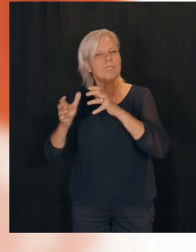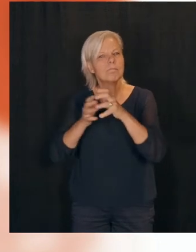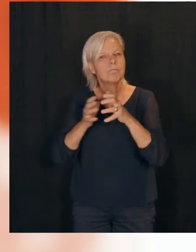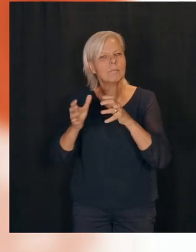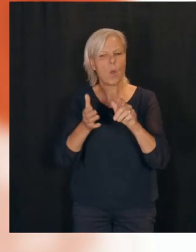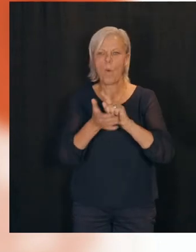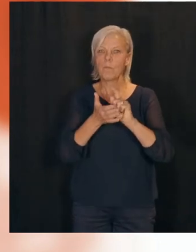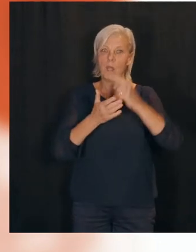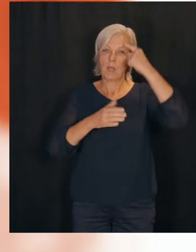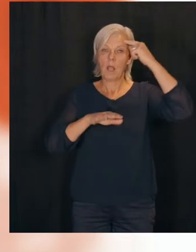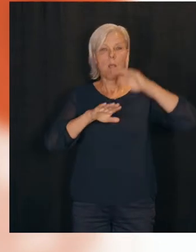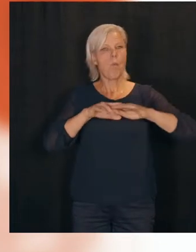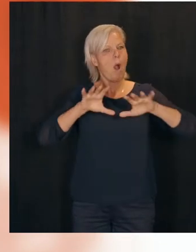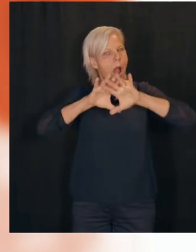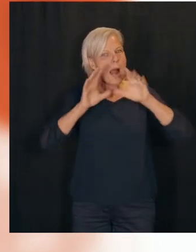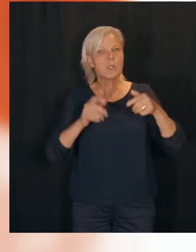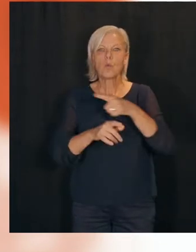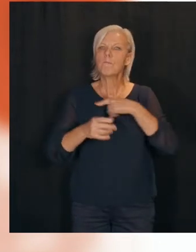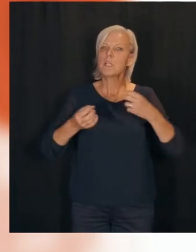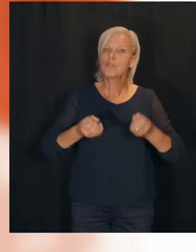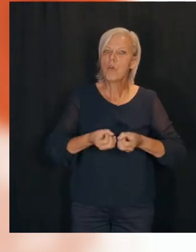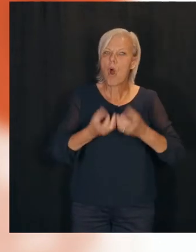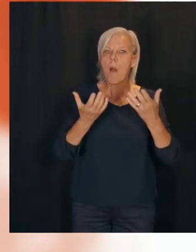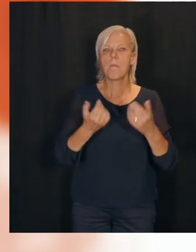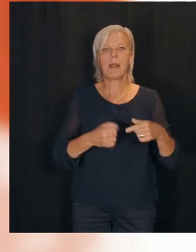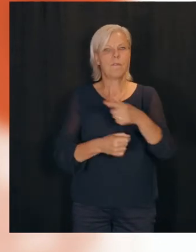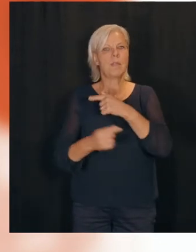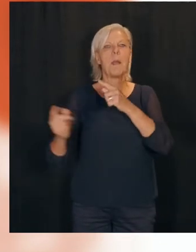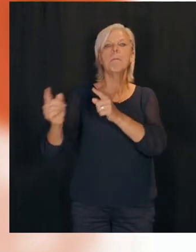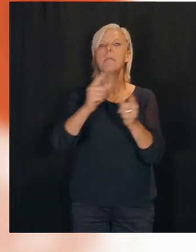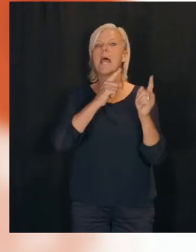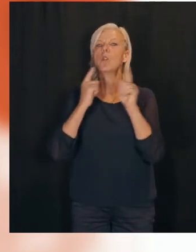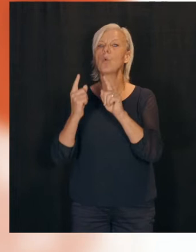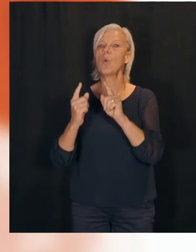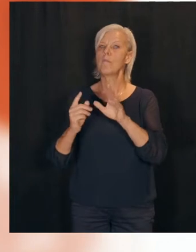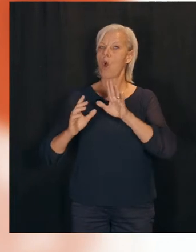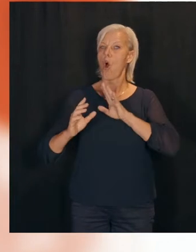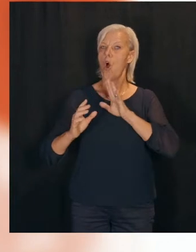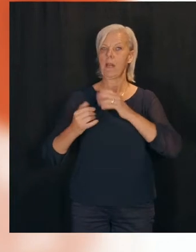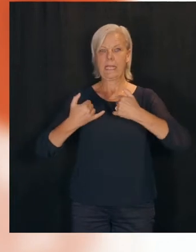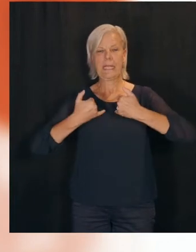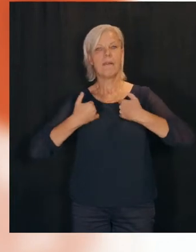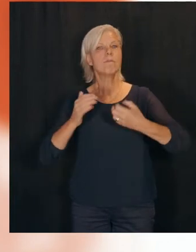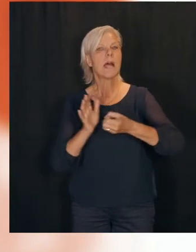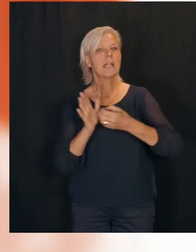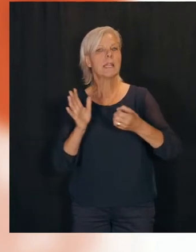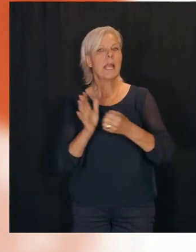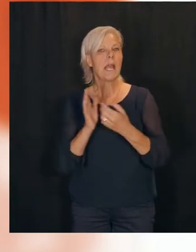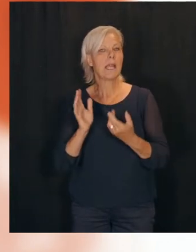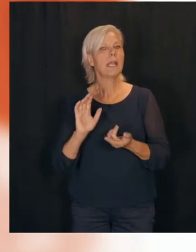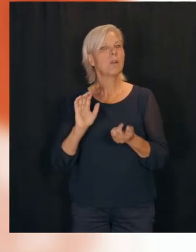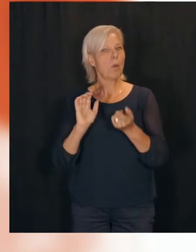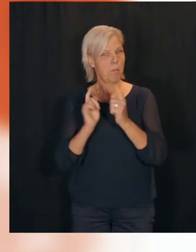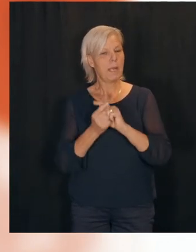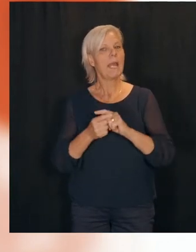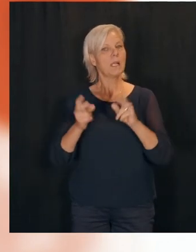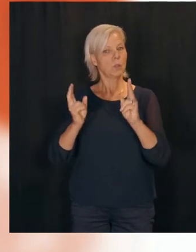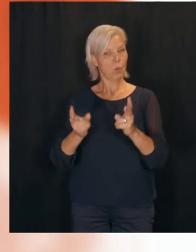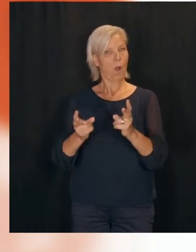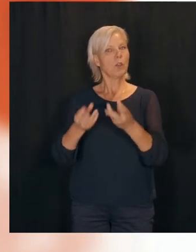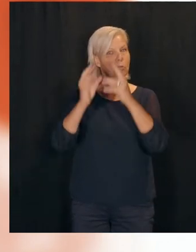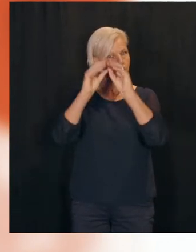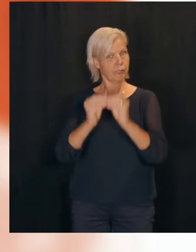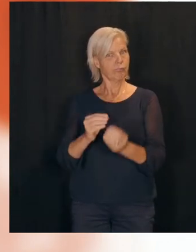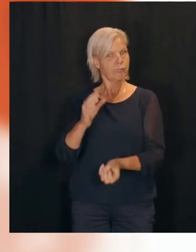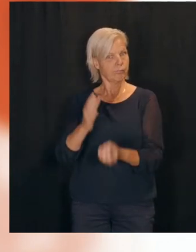att allt som vi skapar, vi människor, bär på värderingar. De blir så att säga barn av sin samtid.